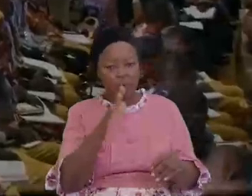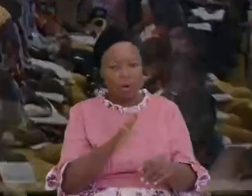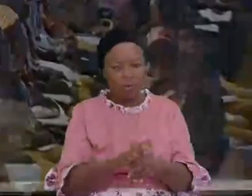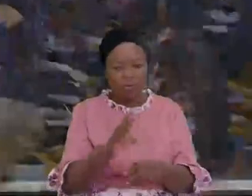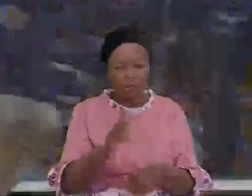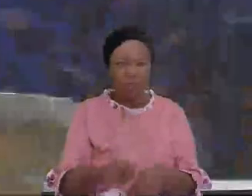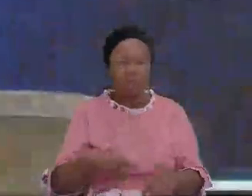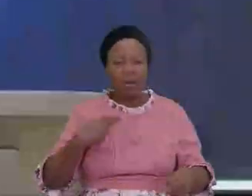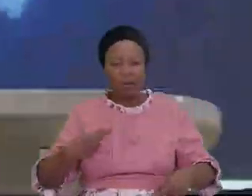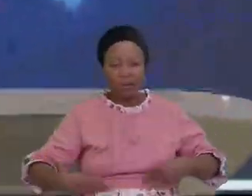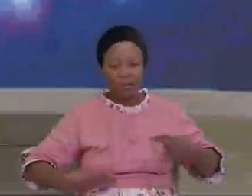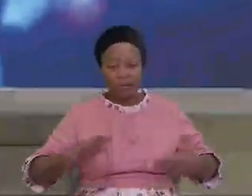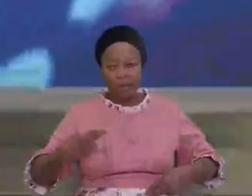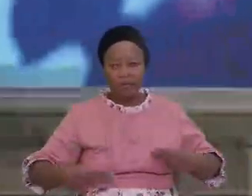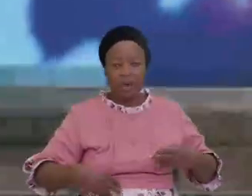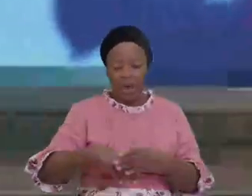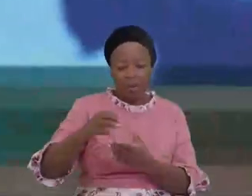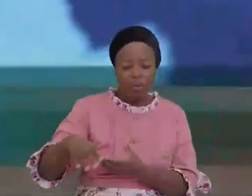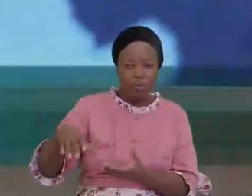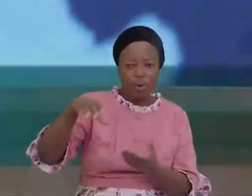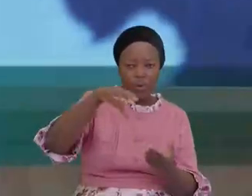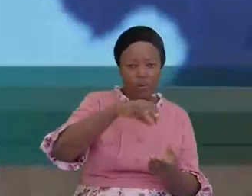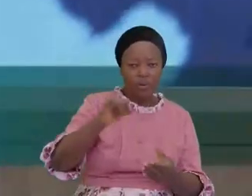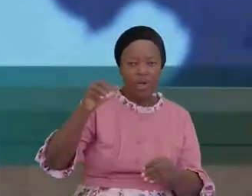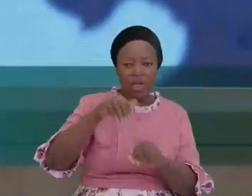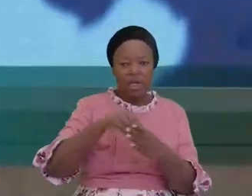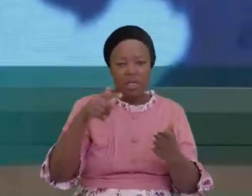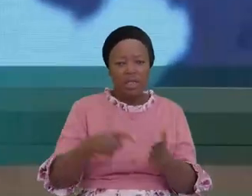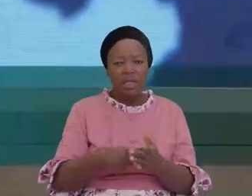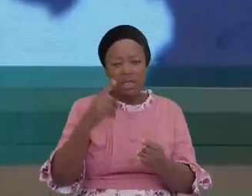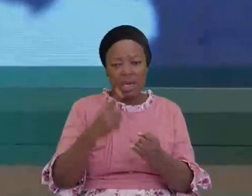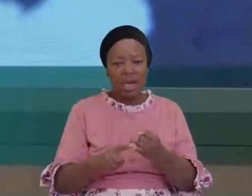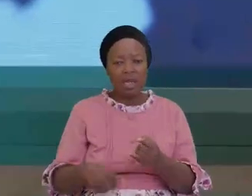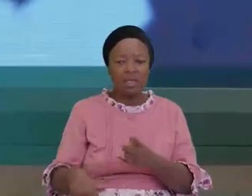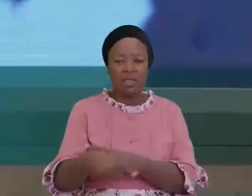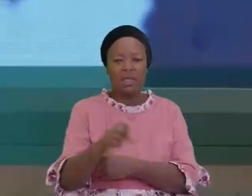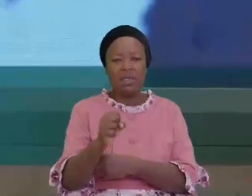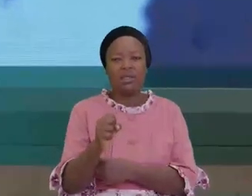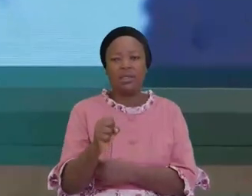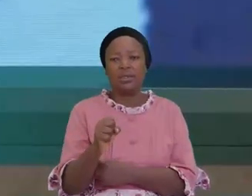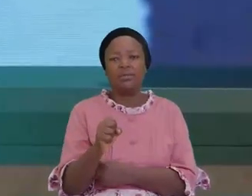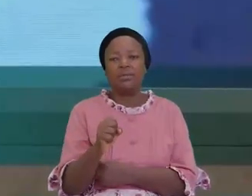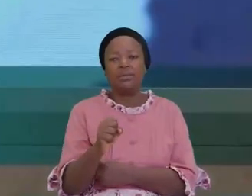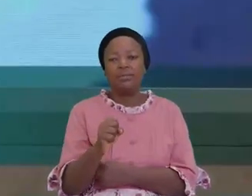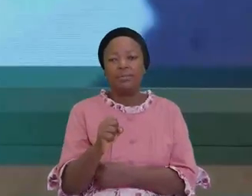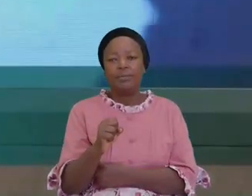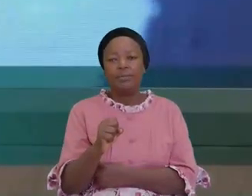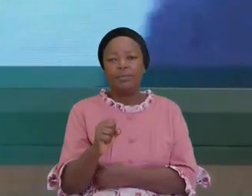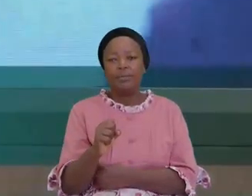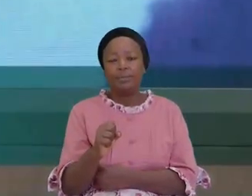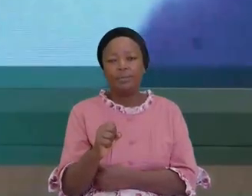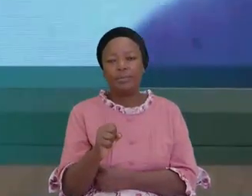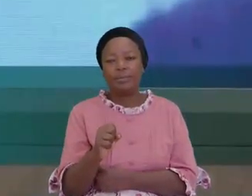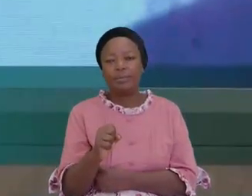Nous considérons le déversement, l'effusion de réveil promise dans ces